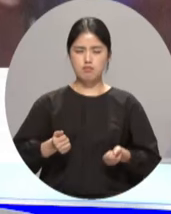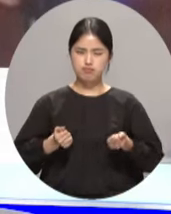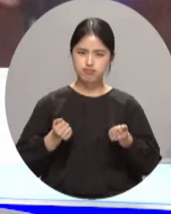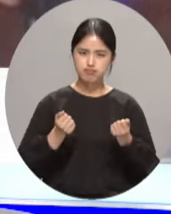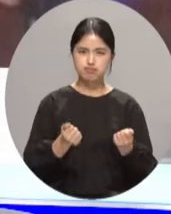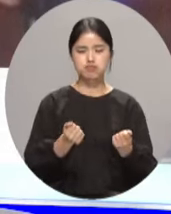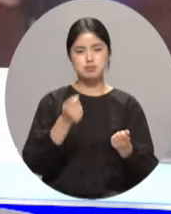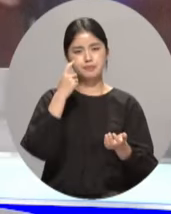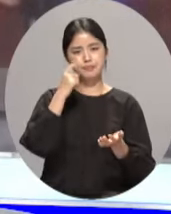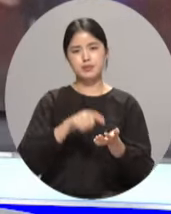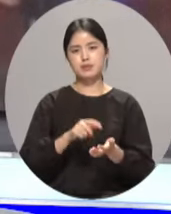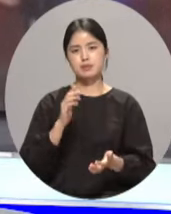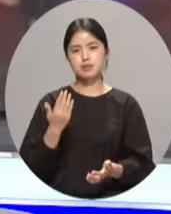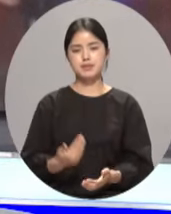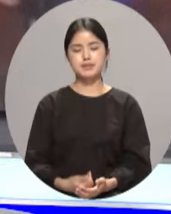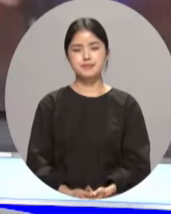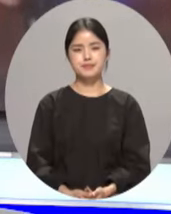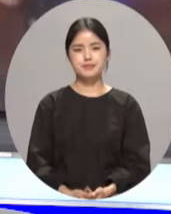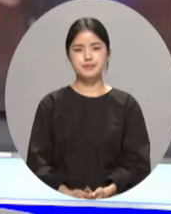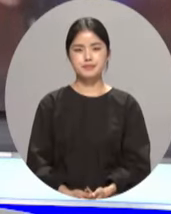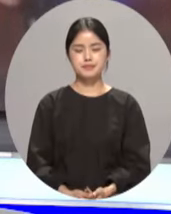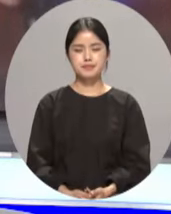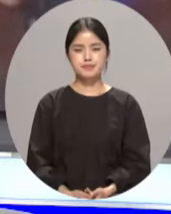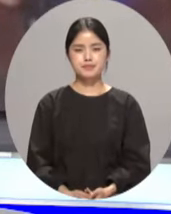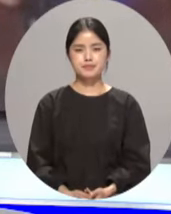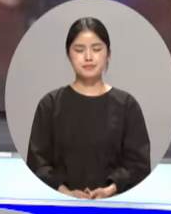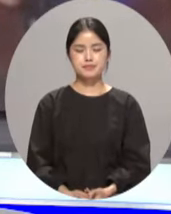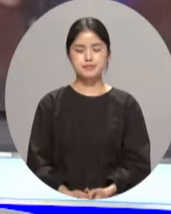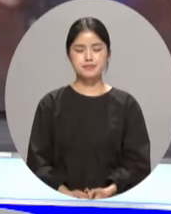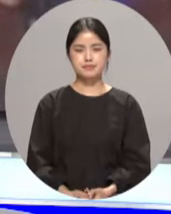것으로 뒤늦게 밝혀졌습니다 전재용